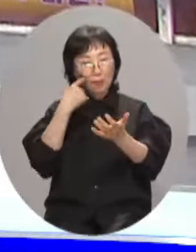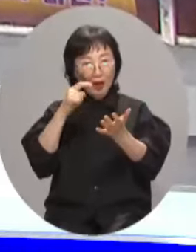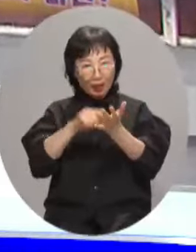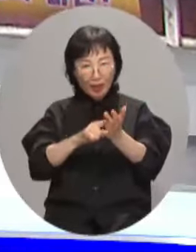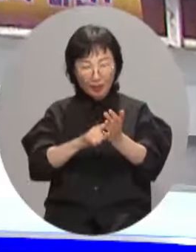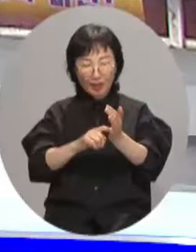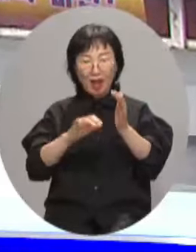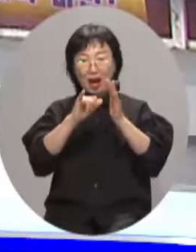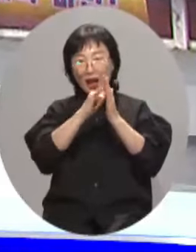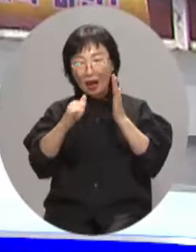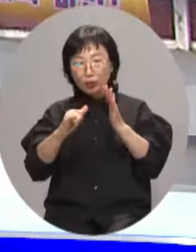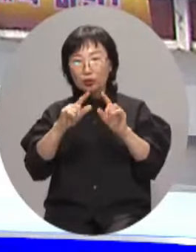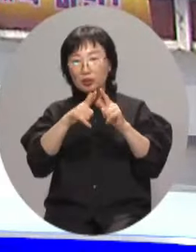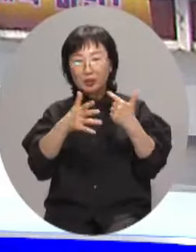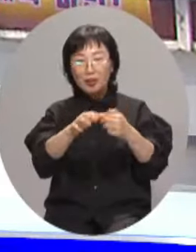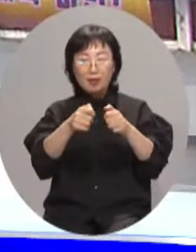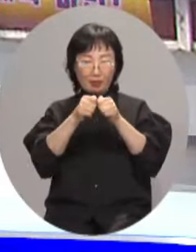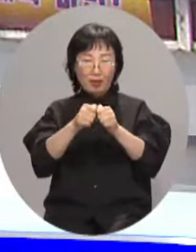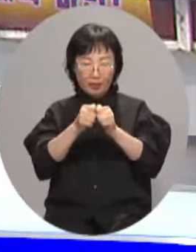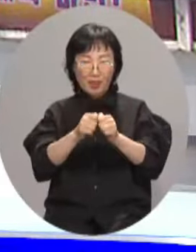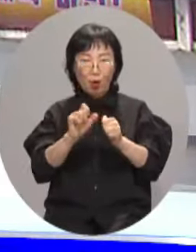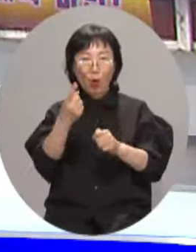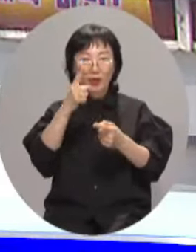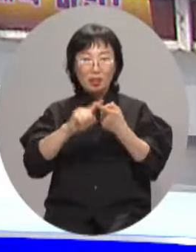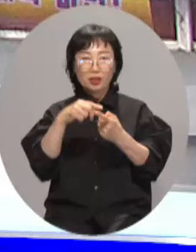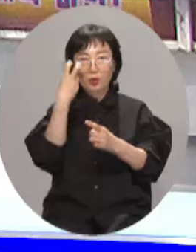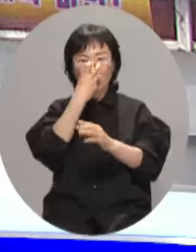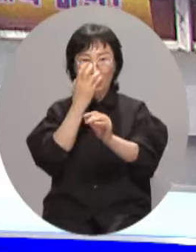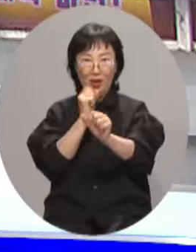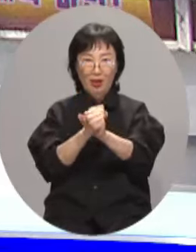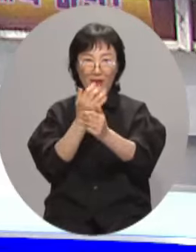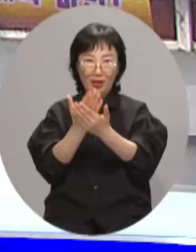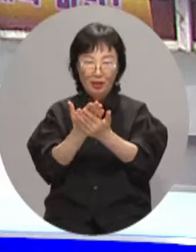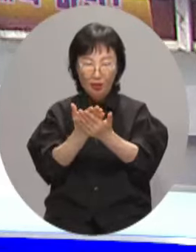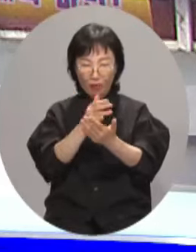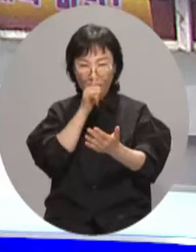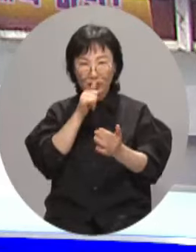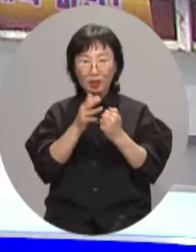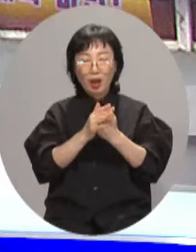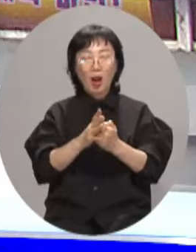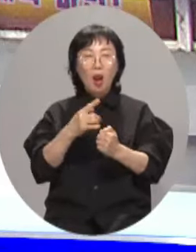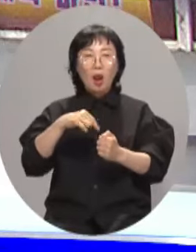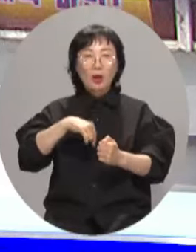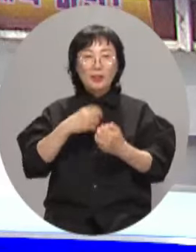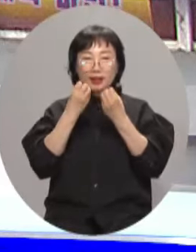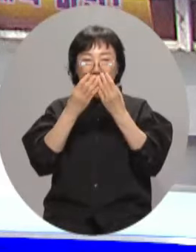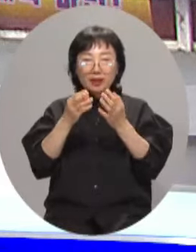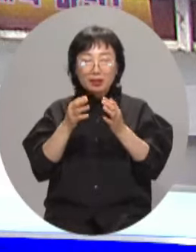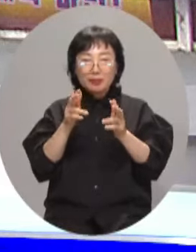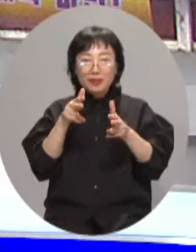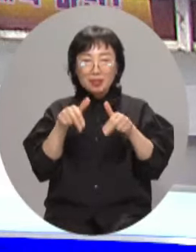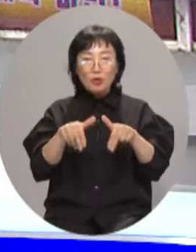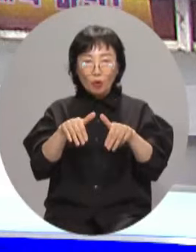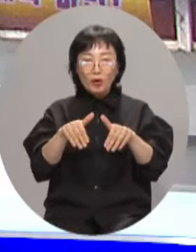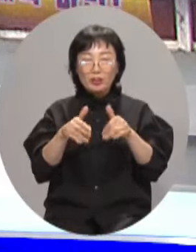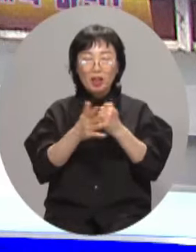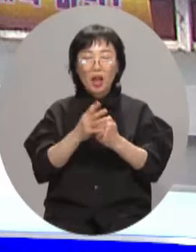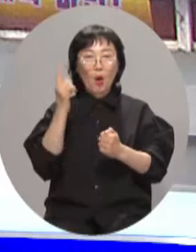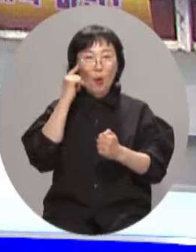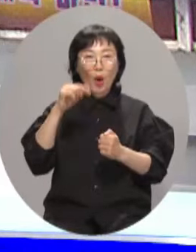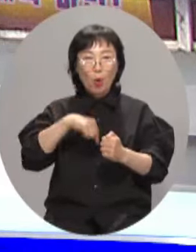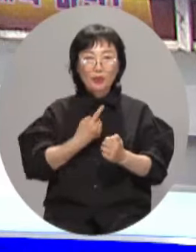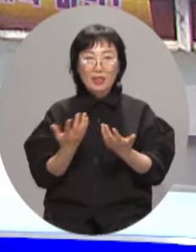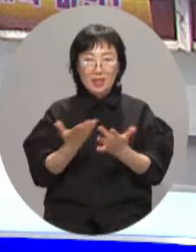철저한 원인 규명을 촉구하고 있습니다. 신입사원이 왜 혼자 작업을 수행했는지, 안전 매뉴얼은